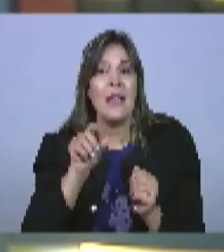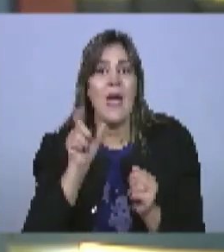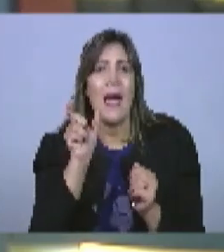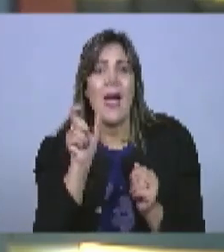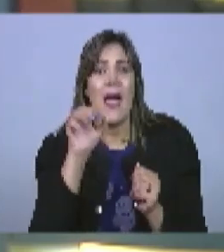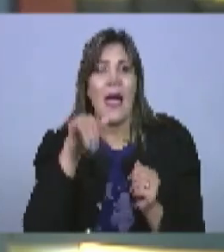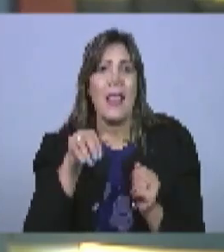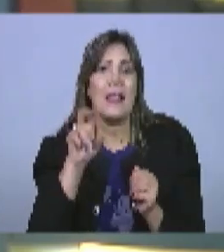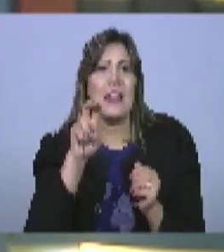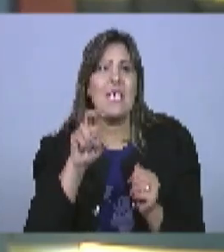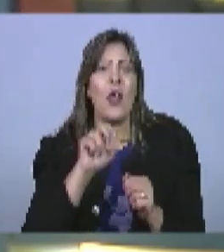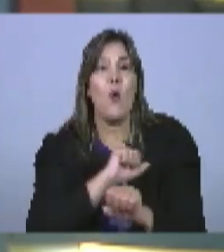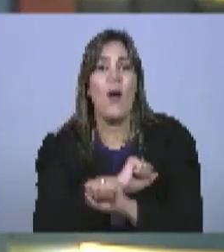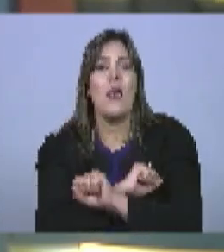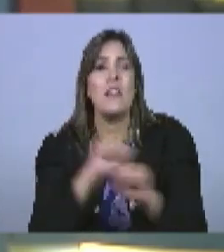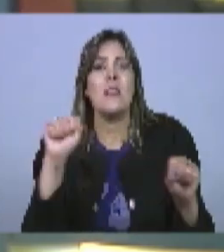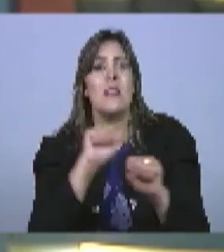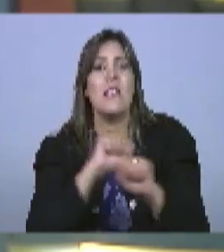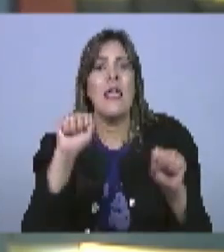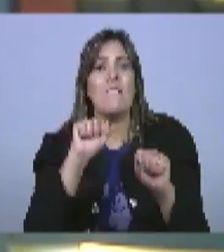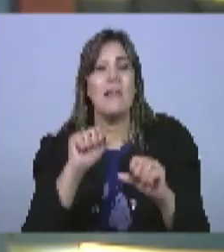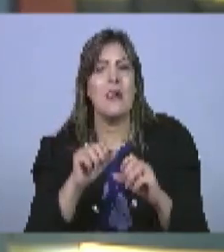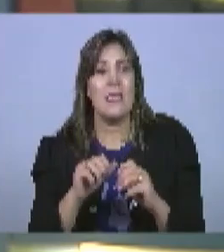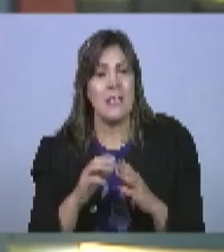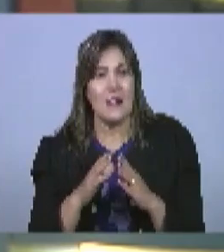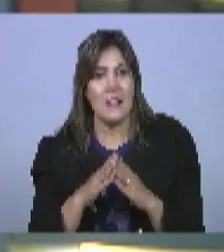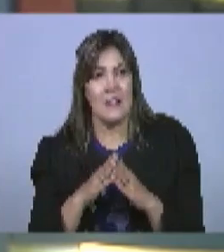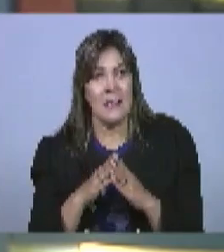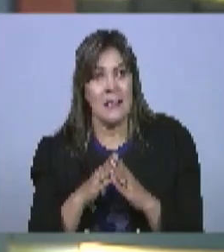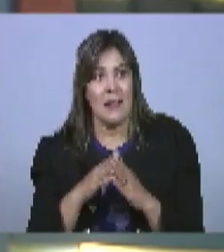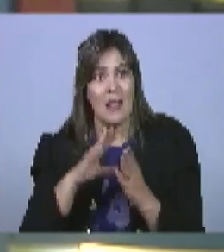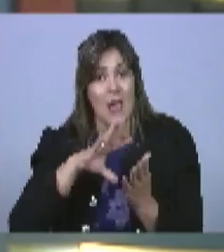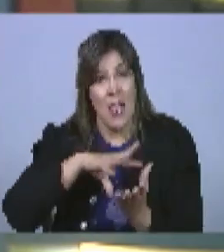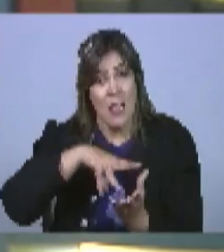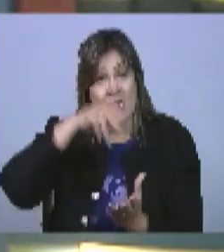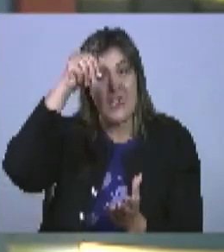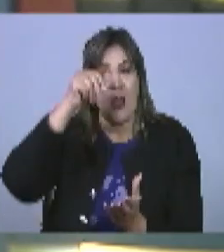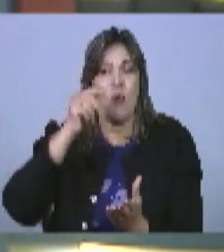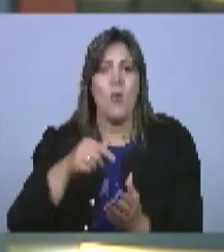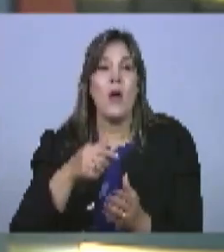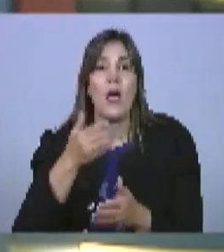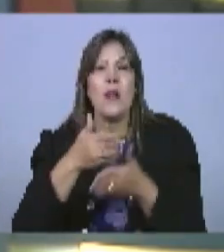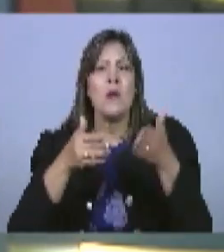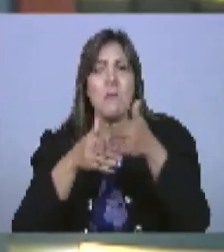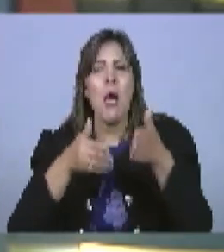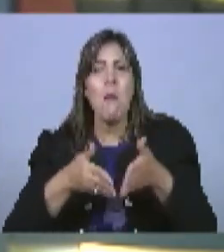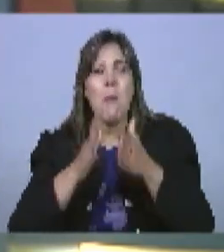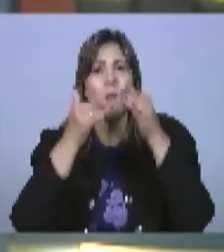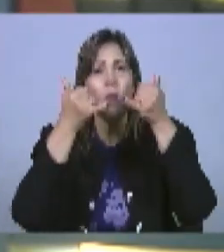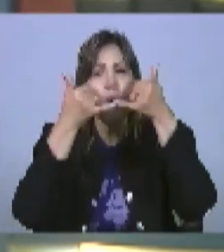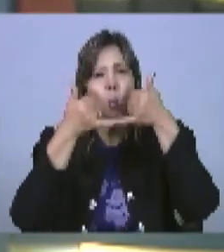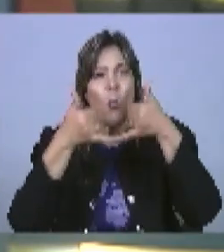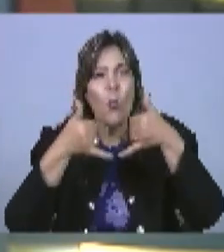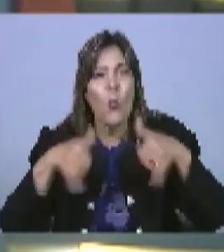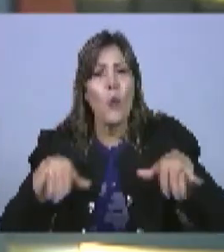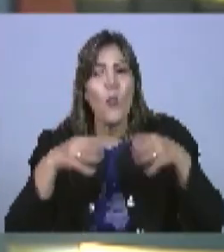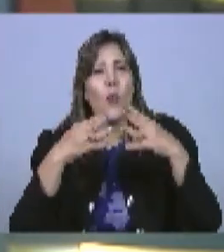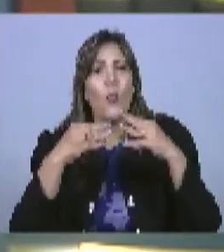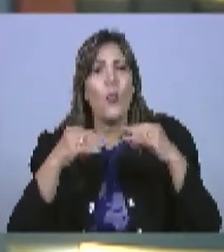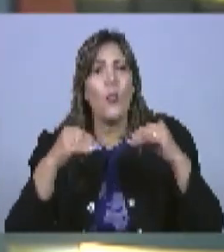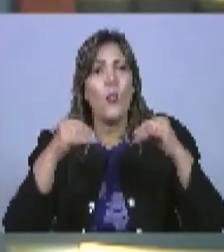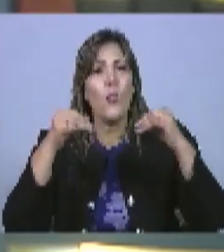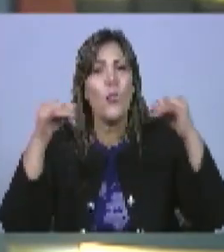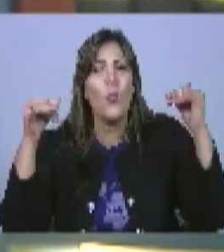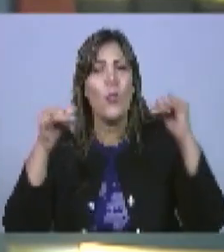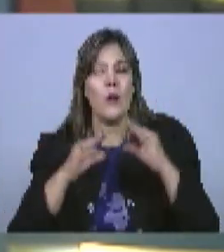وليس اطلاق صاروخ لان اطلاق صاروخ معناها انه يحدث دمار اكبر في المبنى وقد يمتد المباني